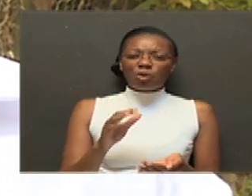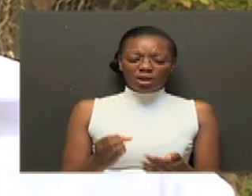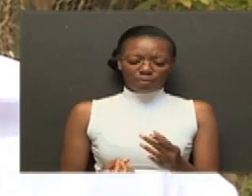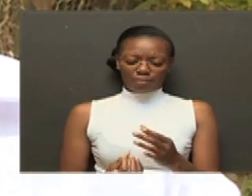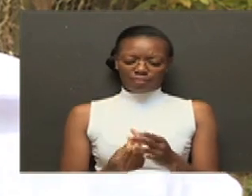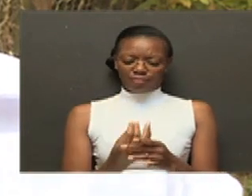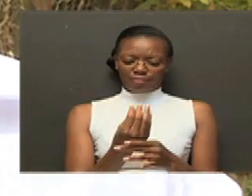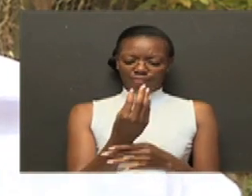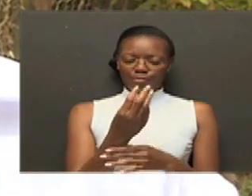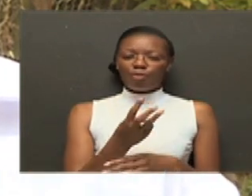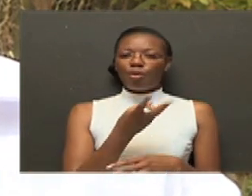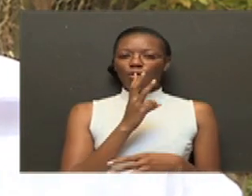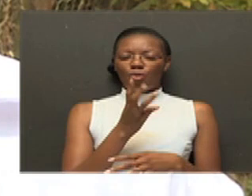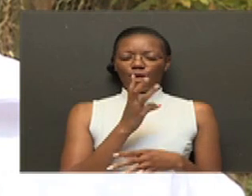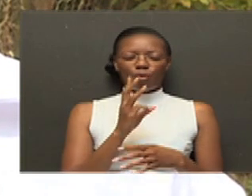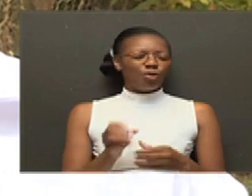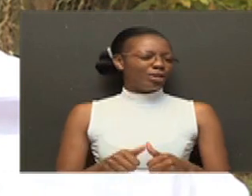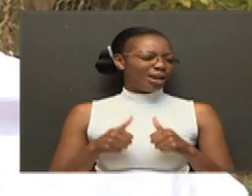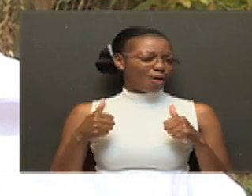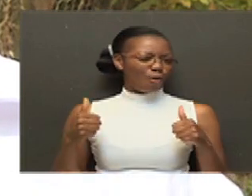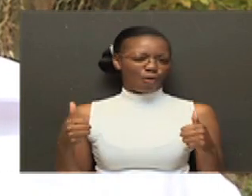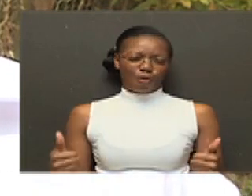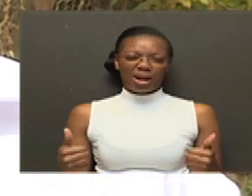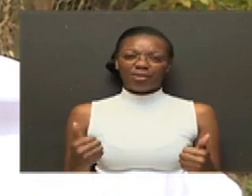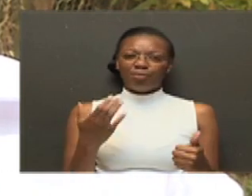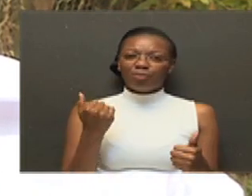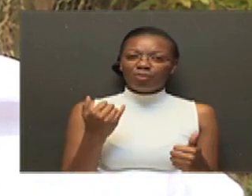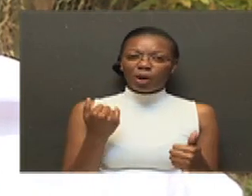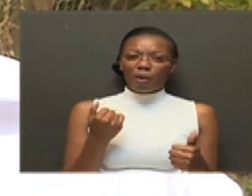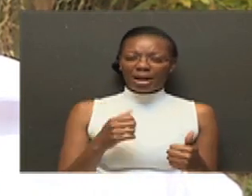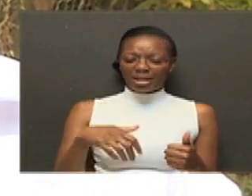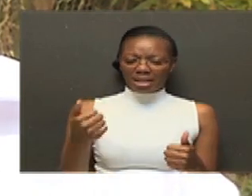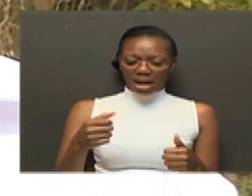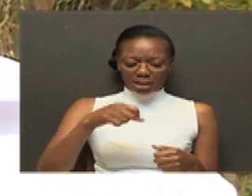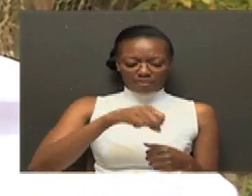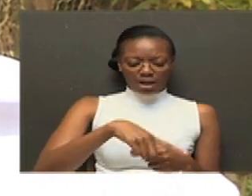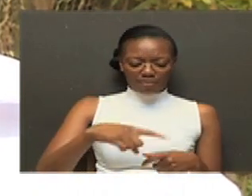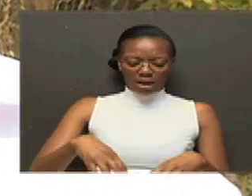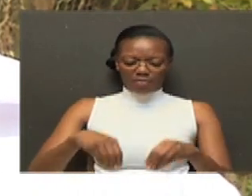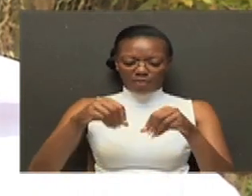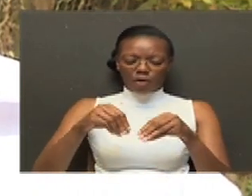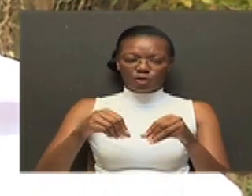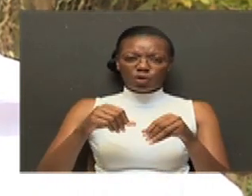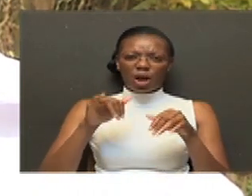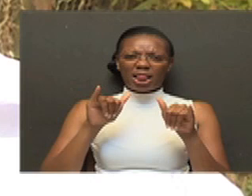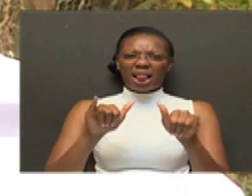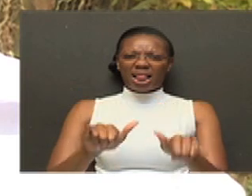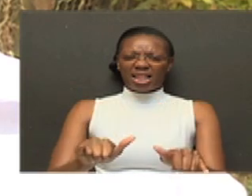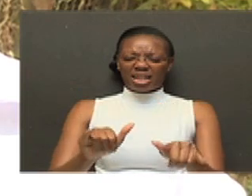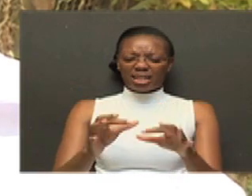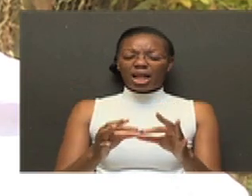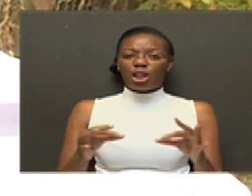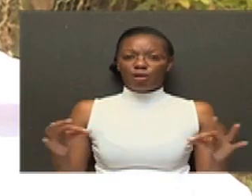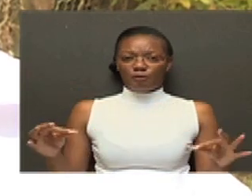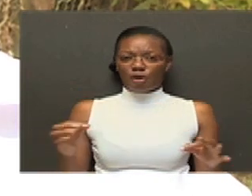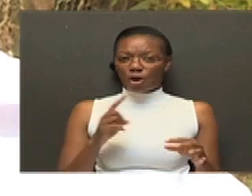maji kwanza. Na tumeangalia sababu tumeona ile mimea ambayo tuko nayo botanical garden inaweza kaa miaka mingi kumachua tutoe dawa.